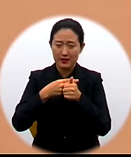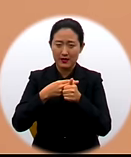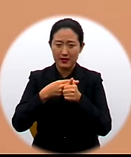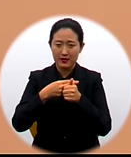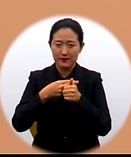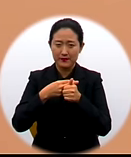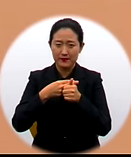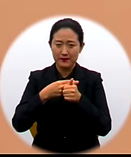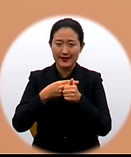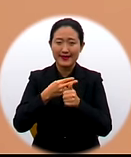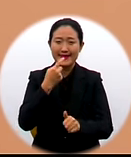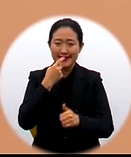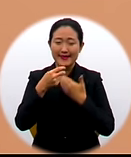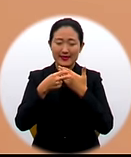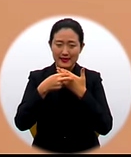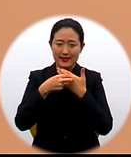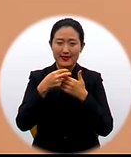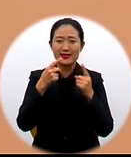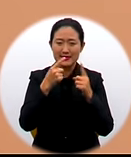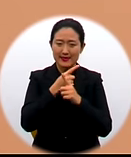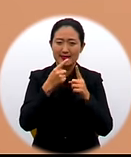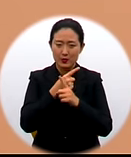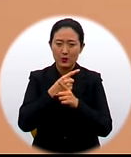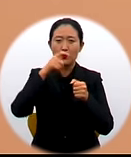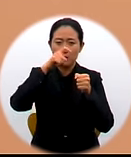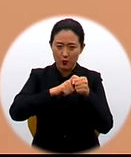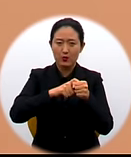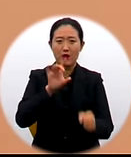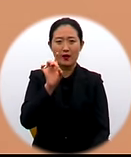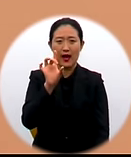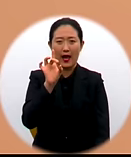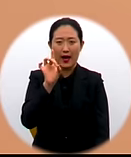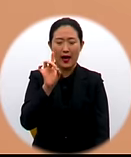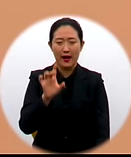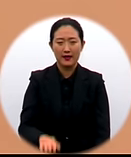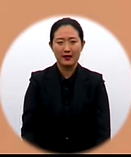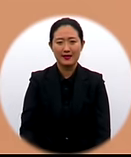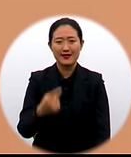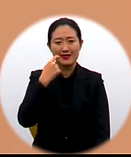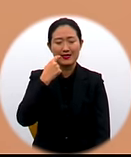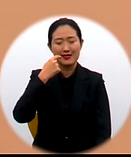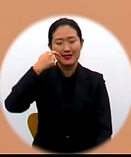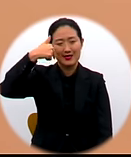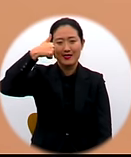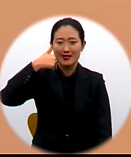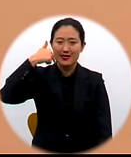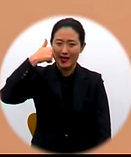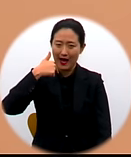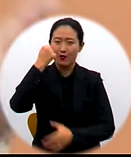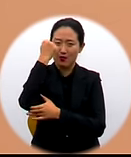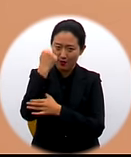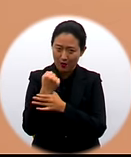그대로 이를 치료하는 사람들인 경우가 굉장히 많았습니다. 임플란트를 심고 충치를 떼우고 하는 일들이